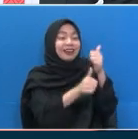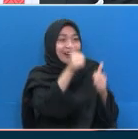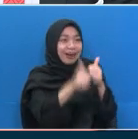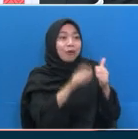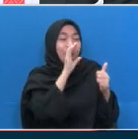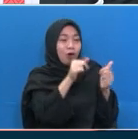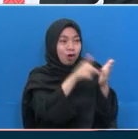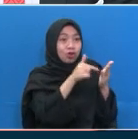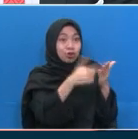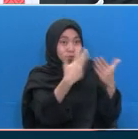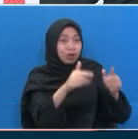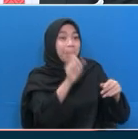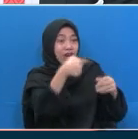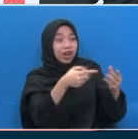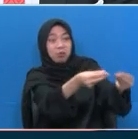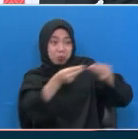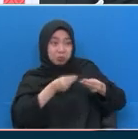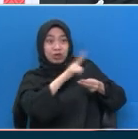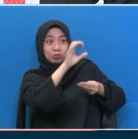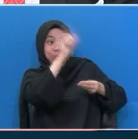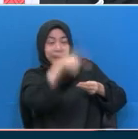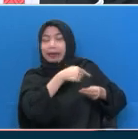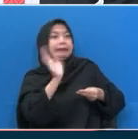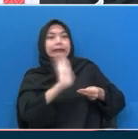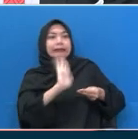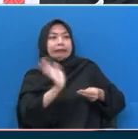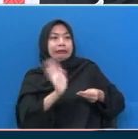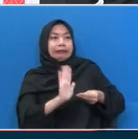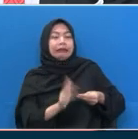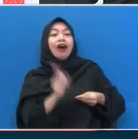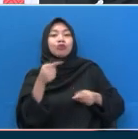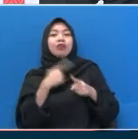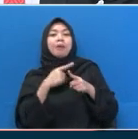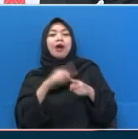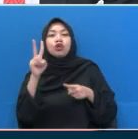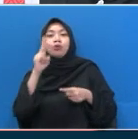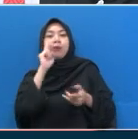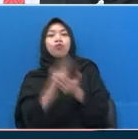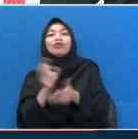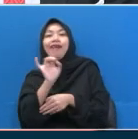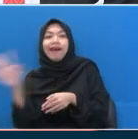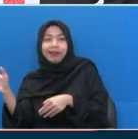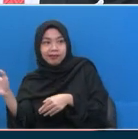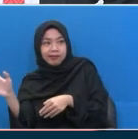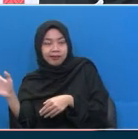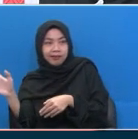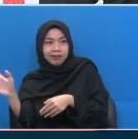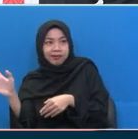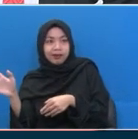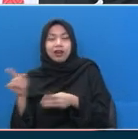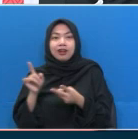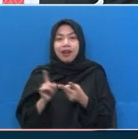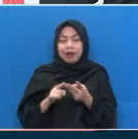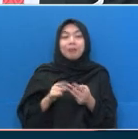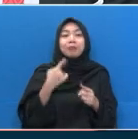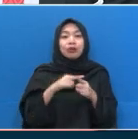terdakwa itu bersalah atau tidak Hakim harus didasarkan sekurang-kurangnya dua alat bukti dua alat bukti dan keyakinan Hakim muncul